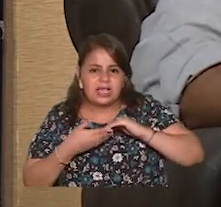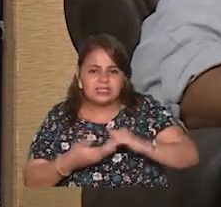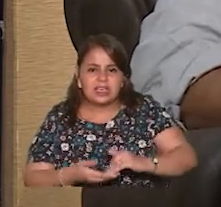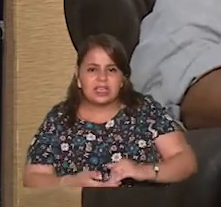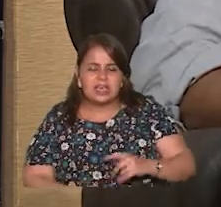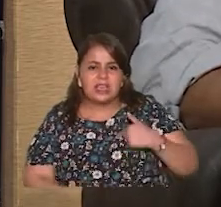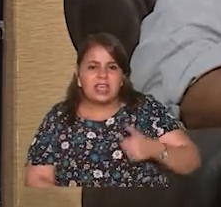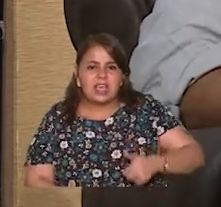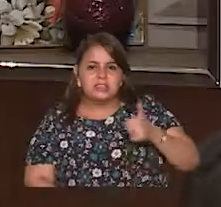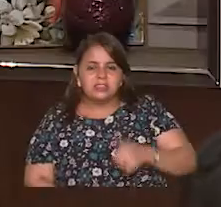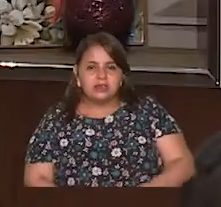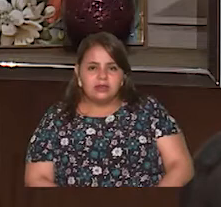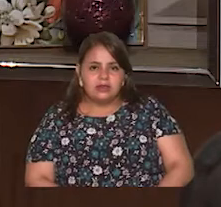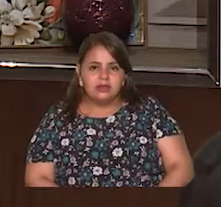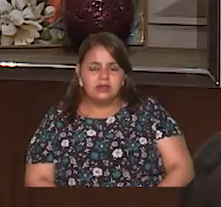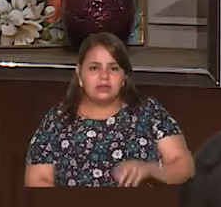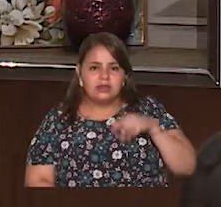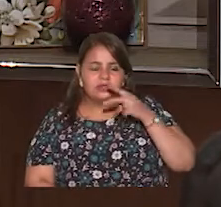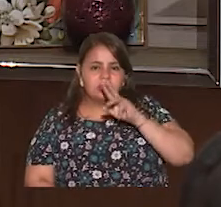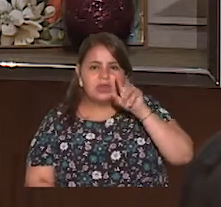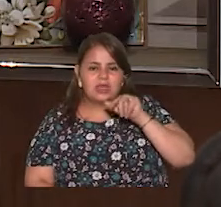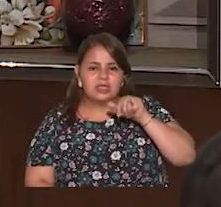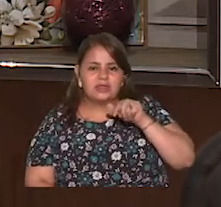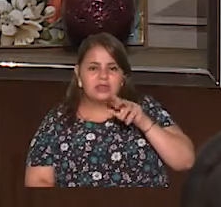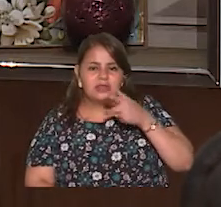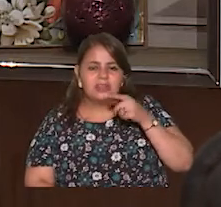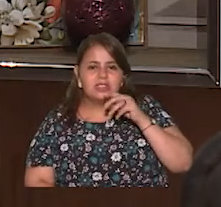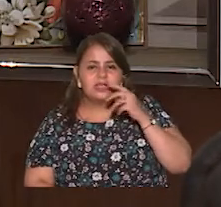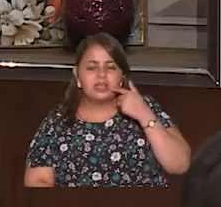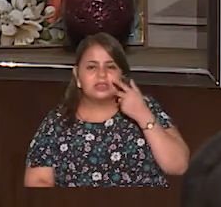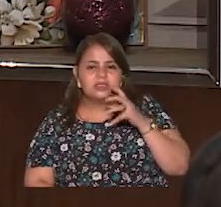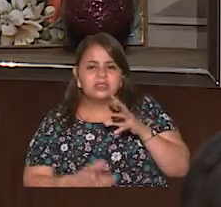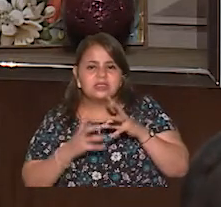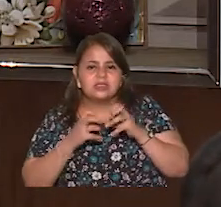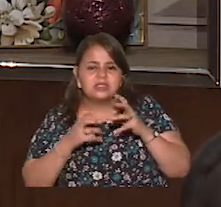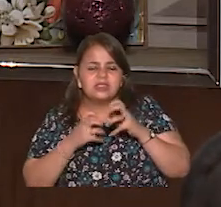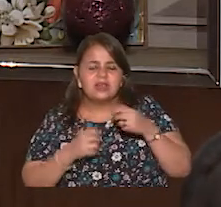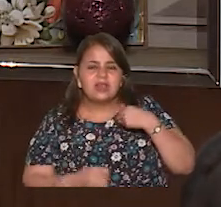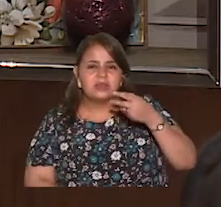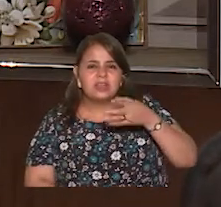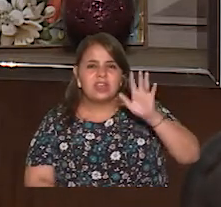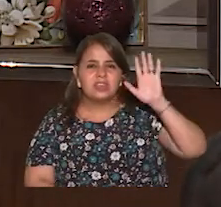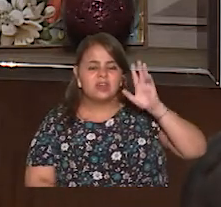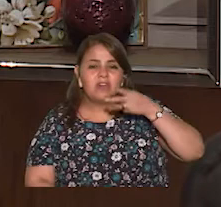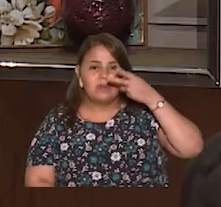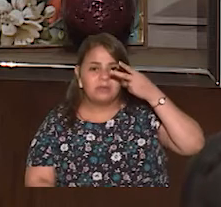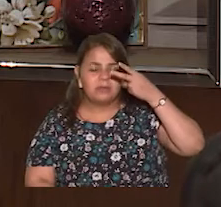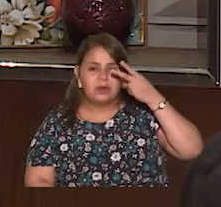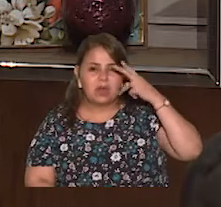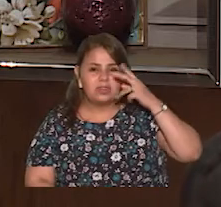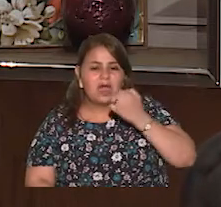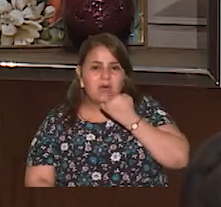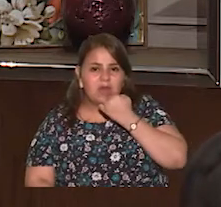يكونوا أفضل. عايزة أتوقف عند صفة مهمة جدا في الرجولة، الاعتراف بالخطأ. هل من الرجولة أن